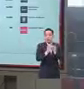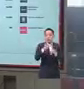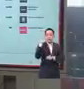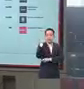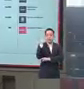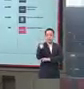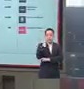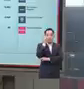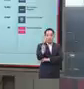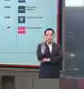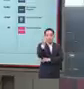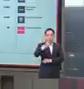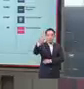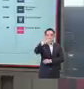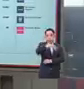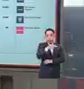ceramah iso